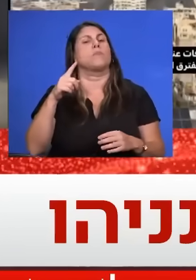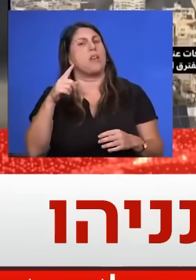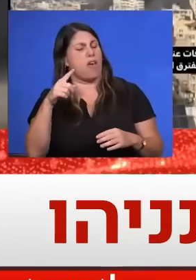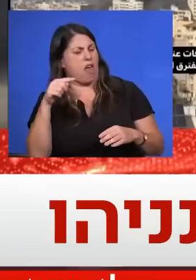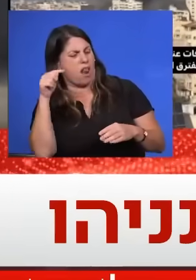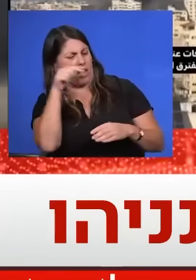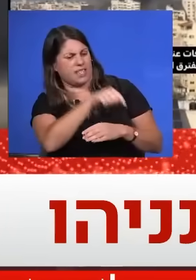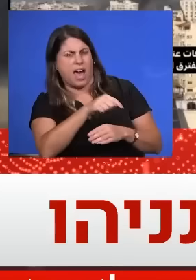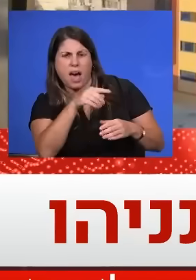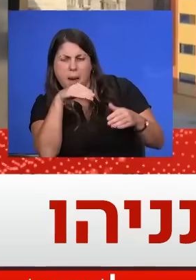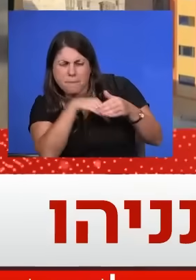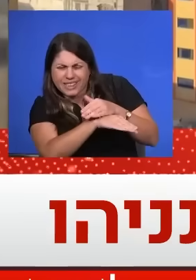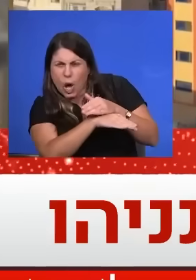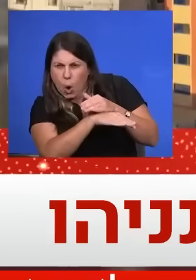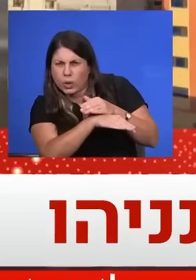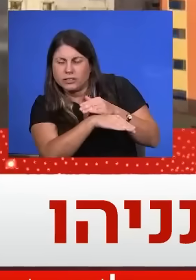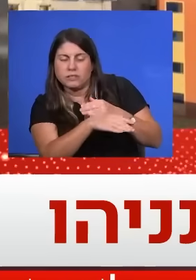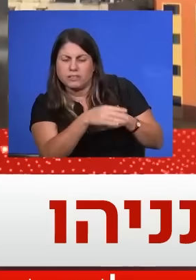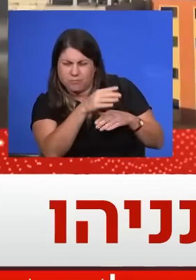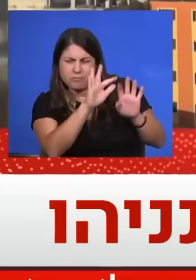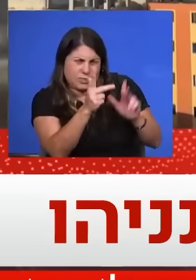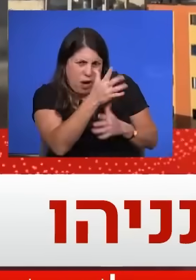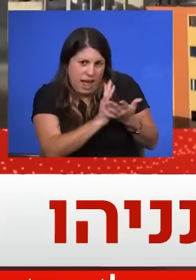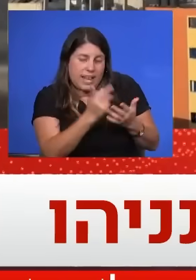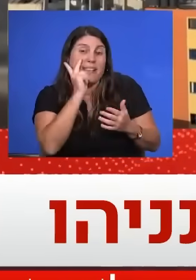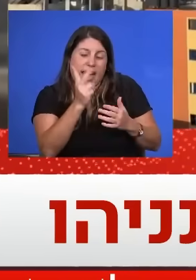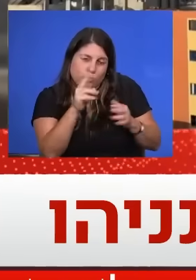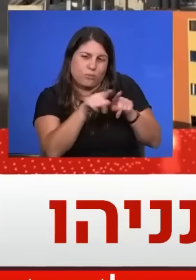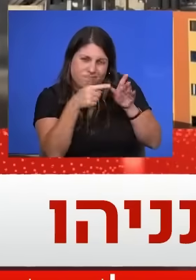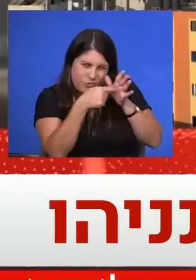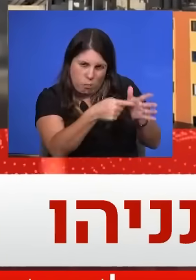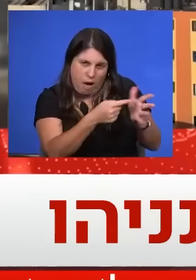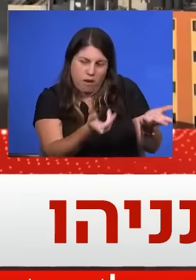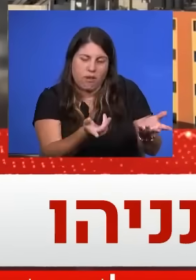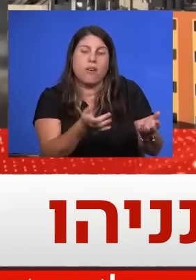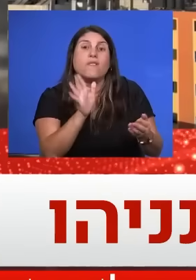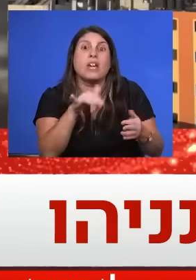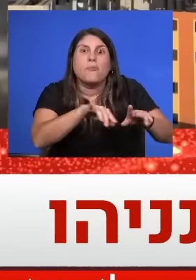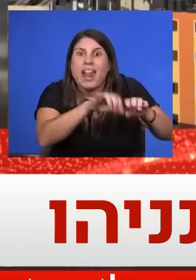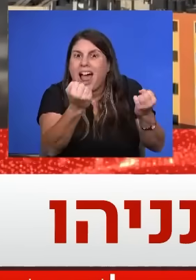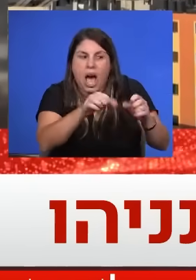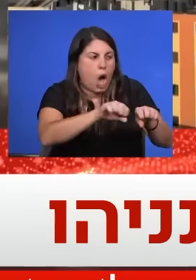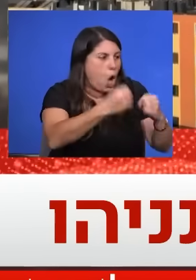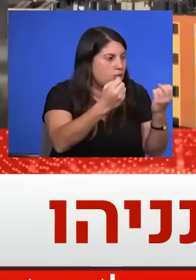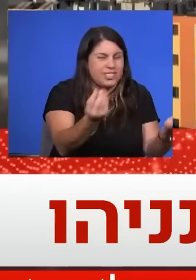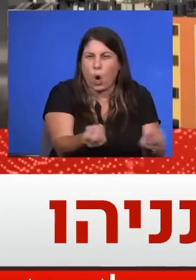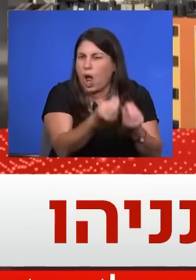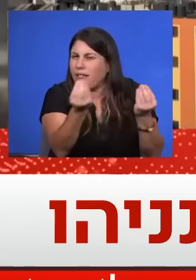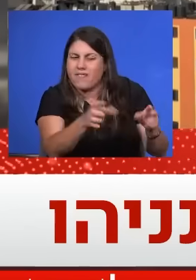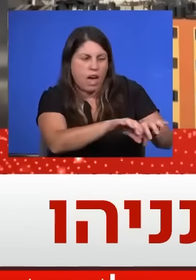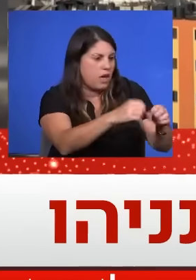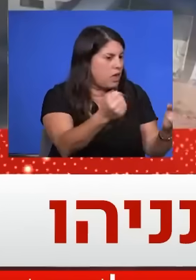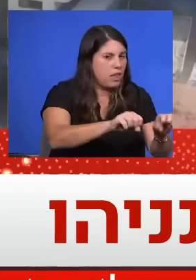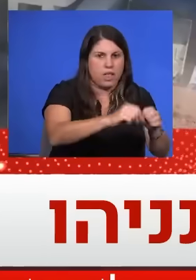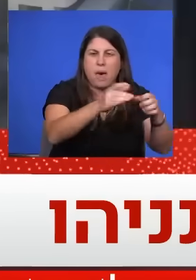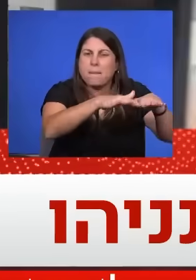אבל ראינו תחילתה של הדגמה בעניין הזה, וגם כמובן להרוס כל דבר שמעל פני הקרקע, והתמרות בסופו של דבר צריך להשלים